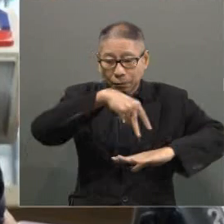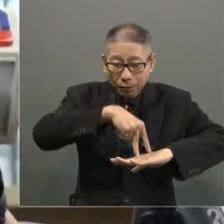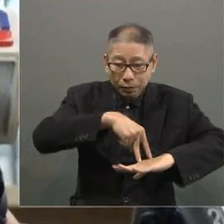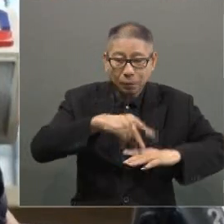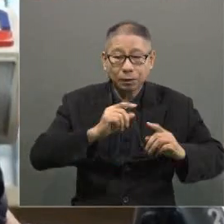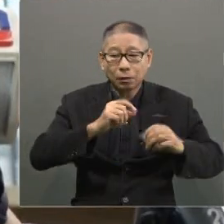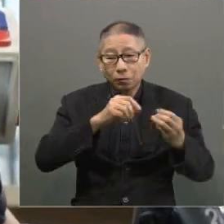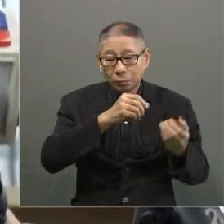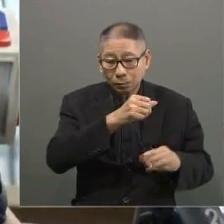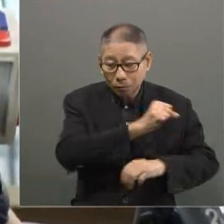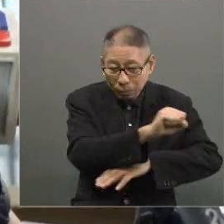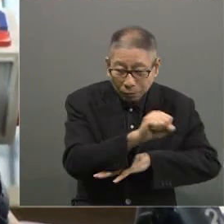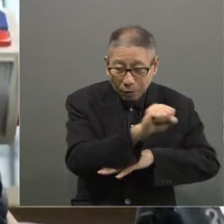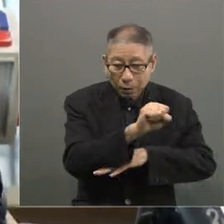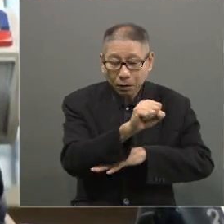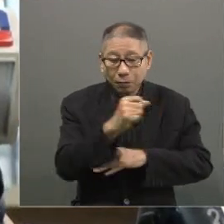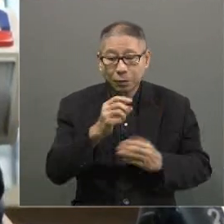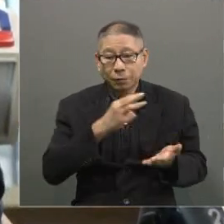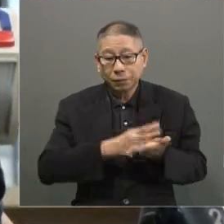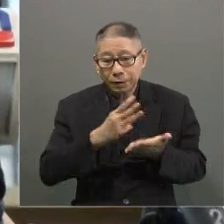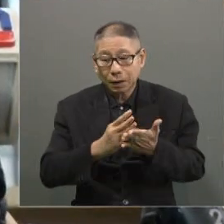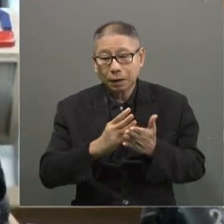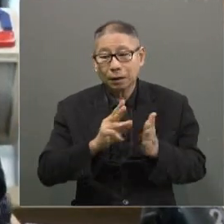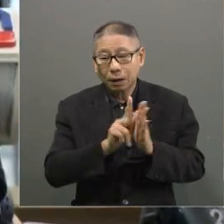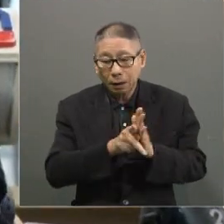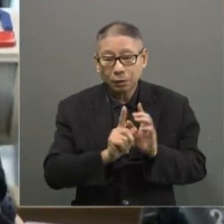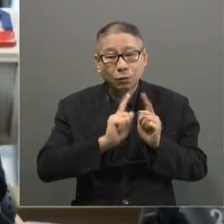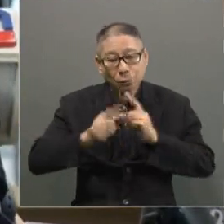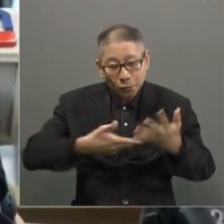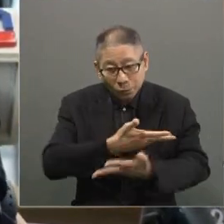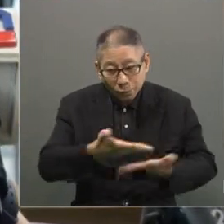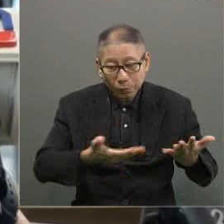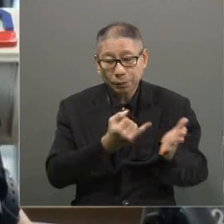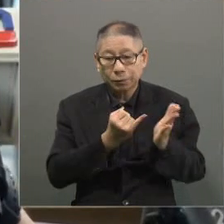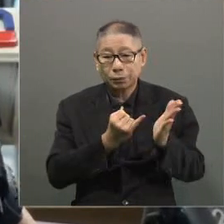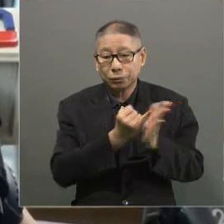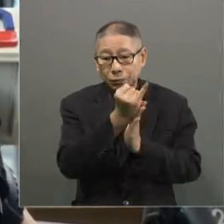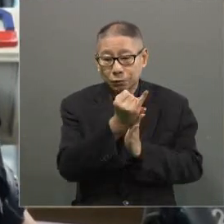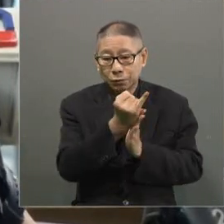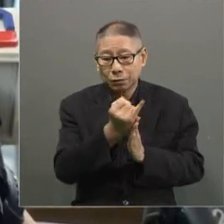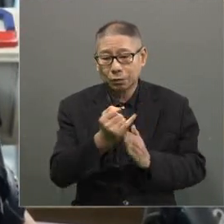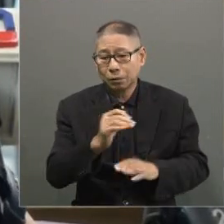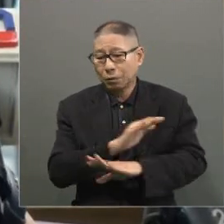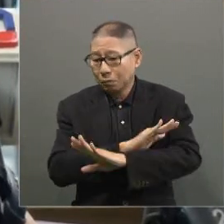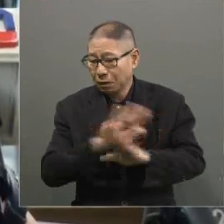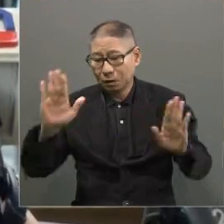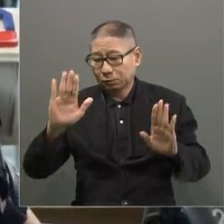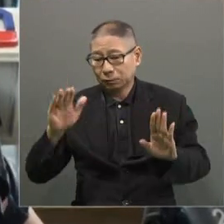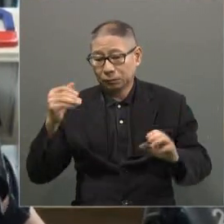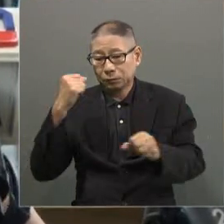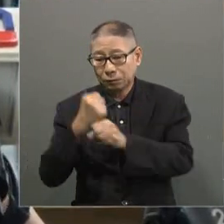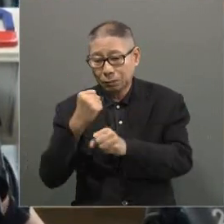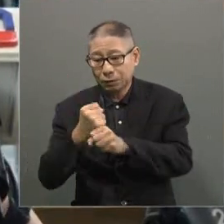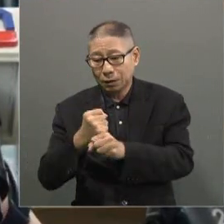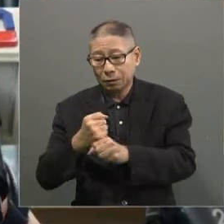สภานะครับเรามีนักวิชาการเราก็พูดคุยในเวทีที่มันถูกต้องนะครับอย่าไม่อยากให้เป็นเวทีที่มาใช้